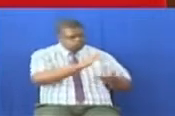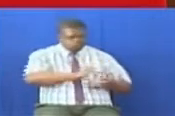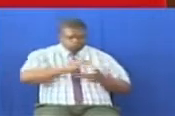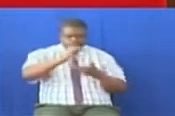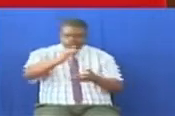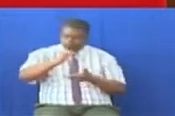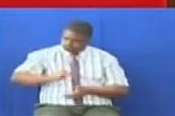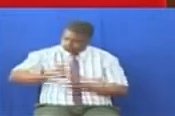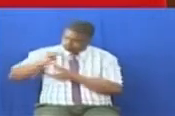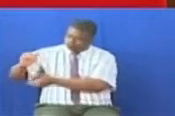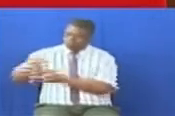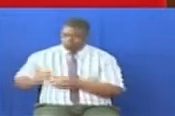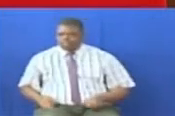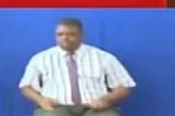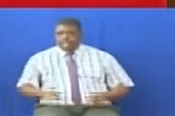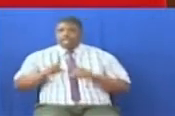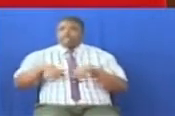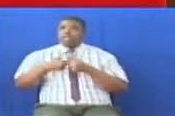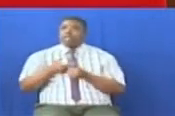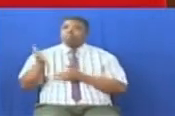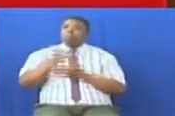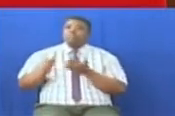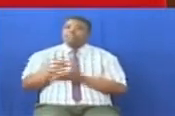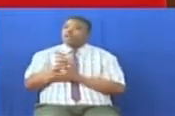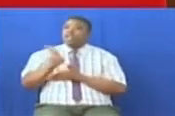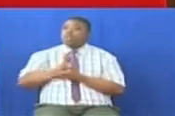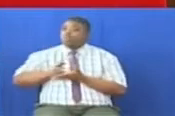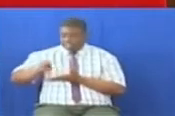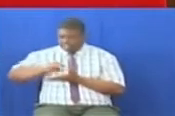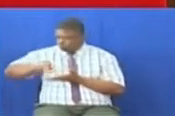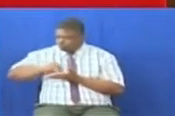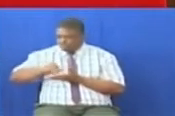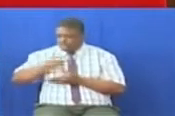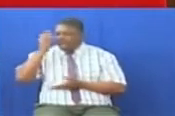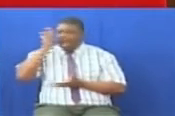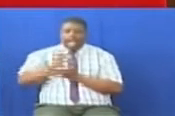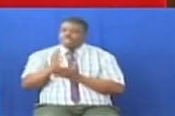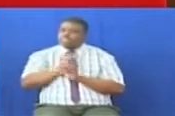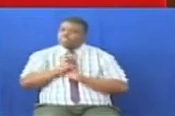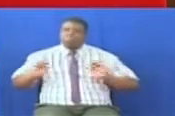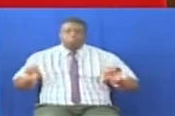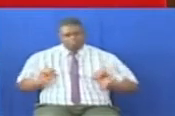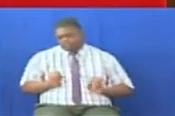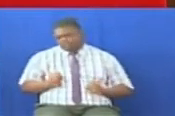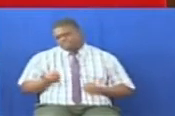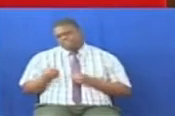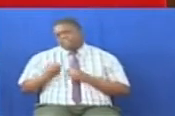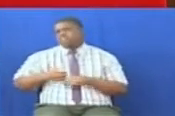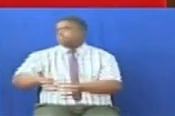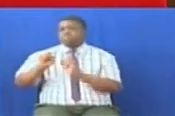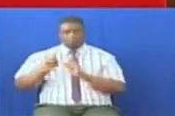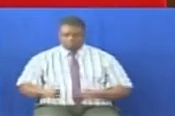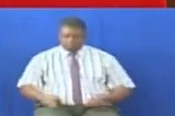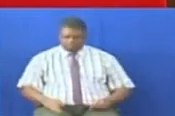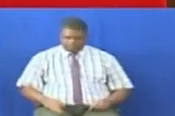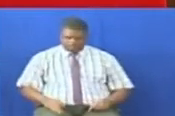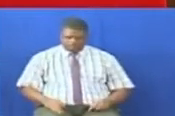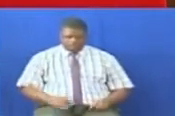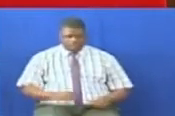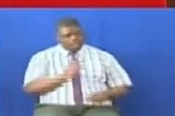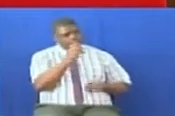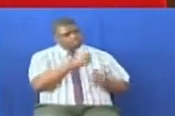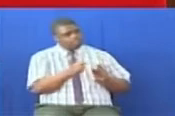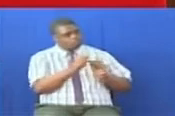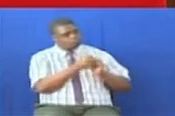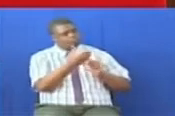halmashauri ambazo bado hazitendi haki, kwamba zile 10% ya mapato ya ndani bado hazitengi. Na tumeona